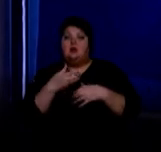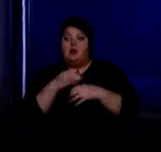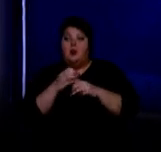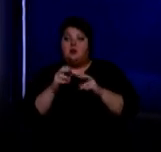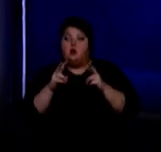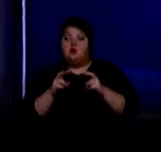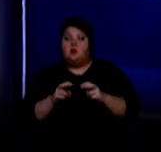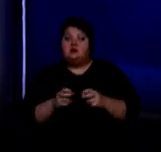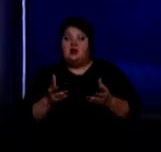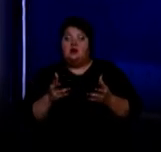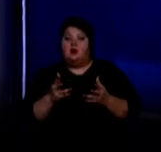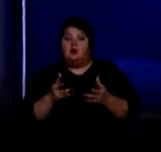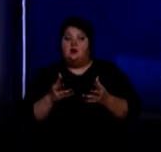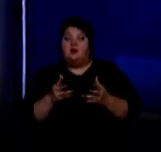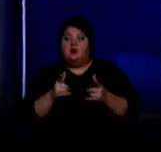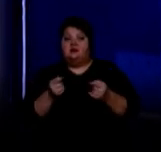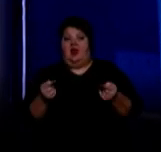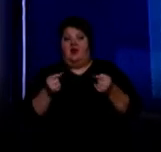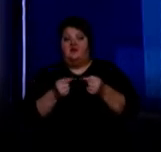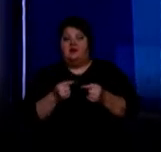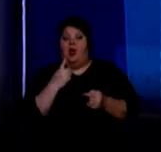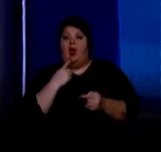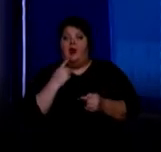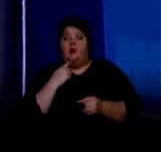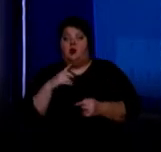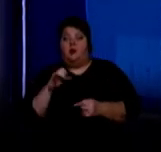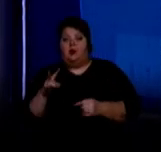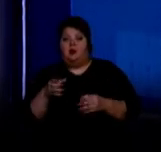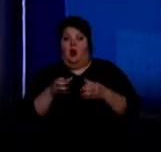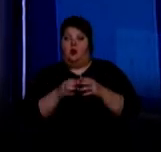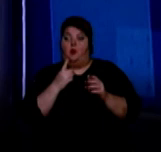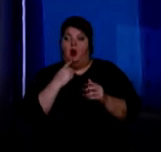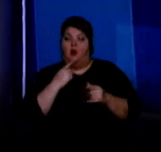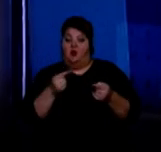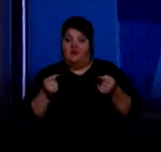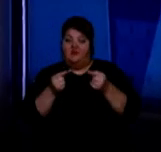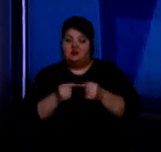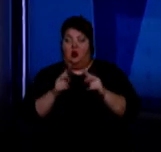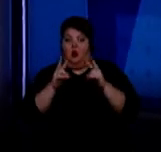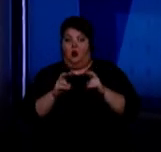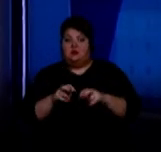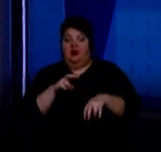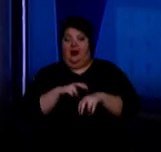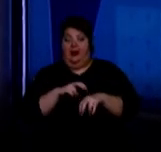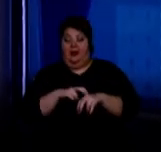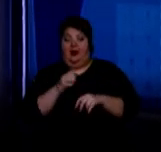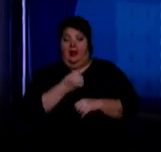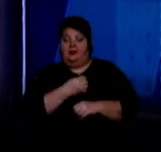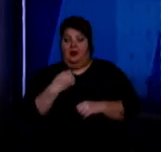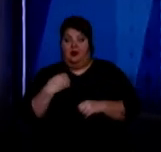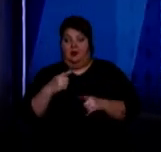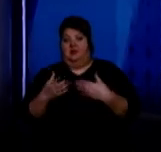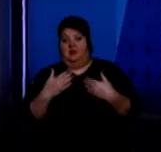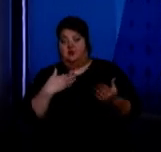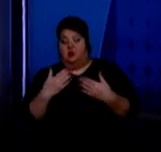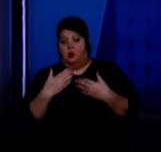обстеження? Лабораторні – це визначення гемоглобіна, група крові визначається, обстеження йде лікаря-терапевта, цим з ним